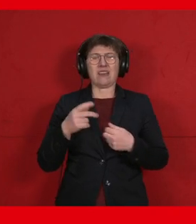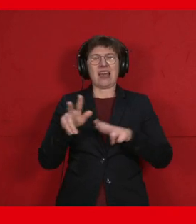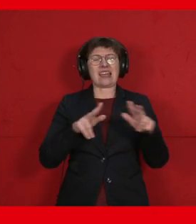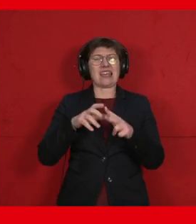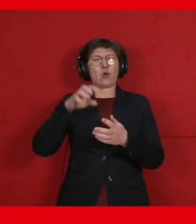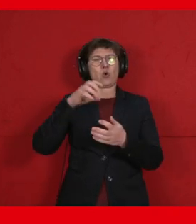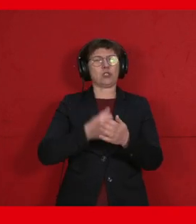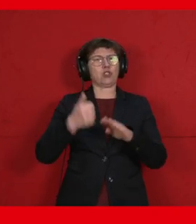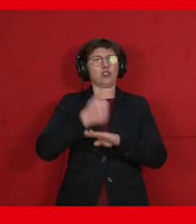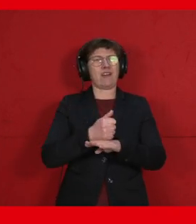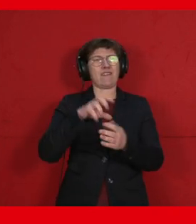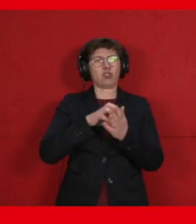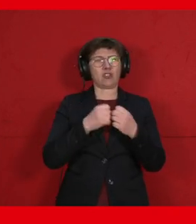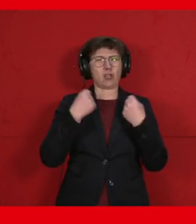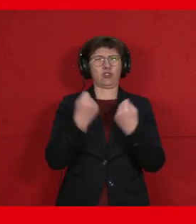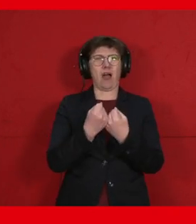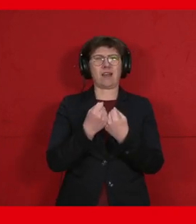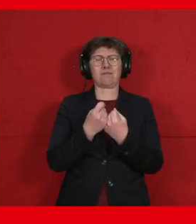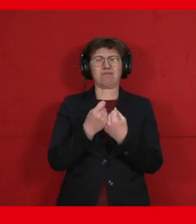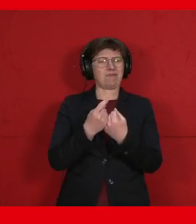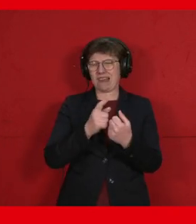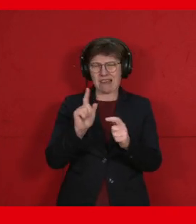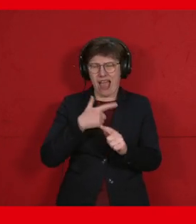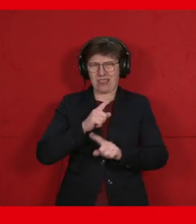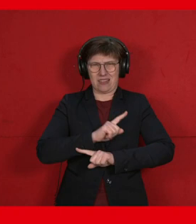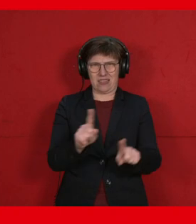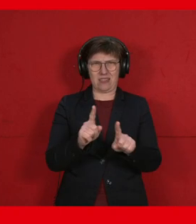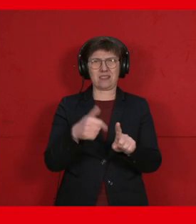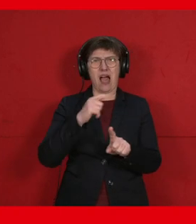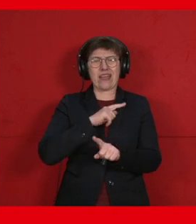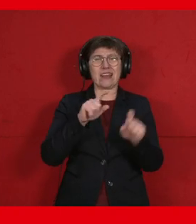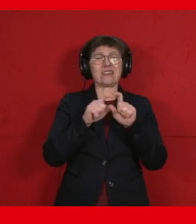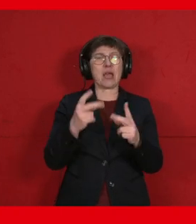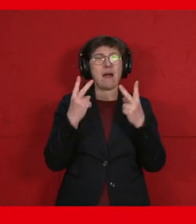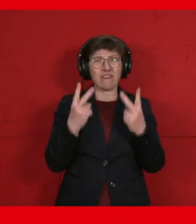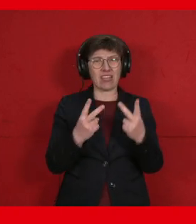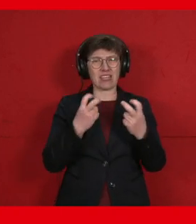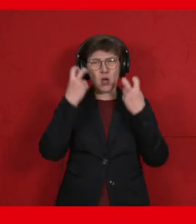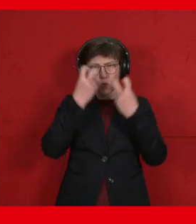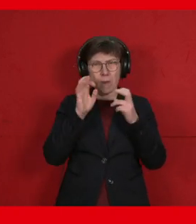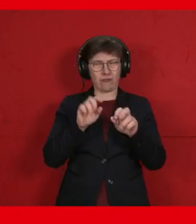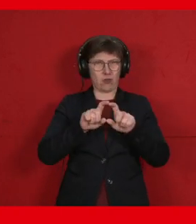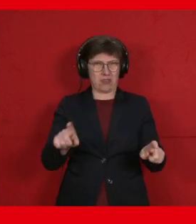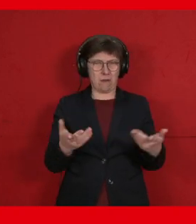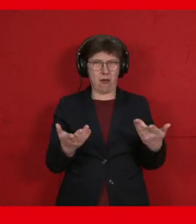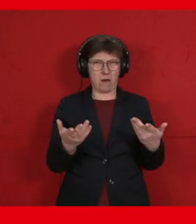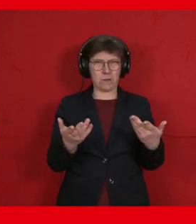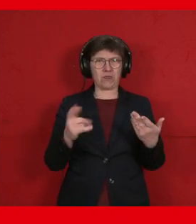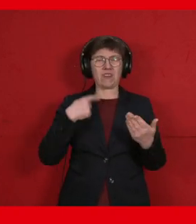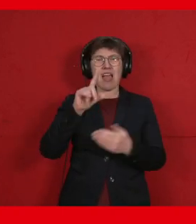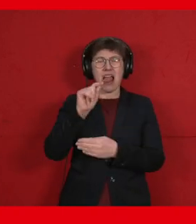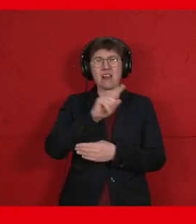Regierungschef eines Stadtstaates, nein. Es ist mehr die Frage, findet man das Thema wichtig und kümmert man sich rum? Also um es deutlich zu machen, wir